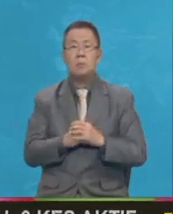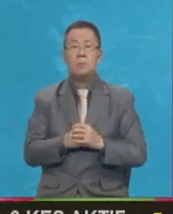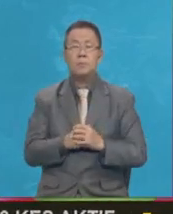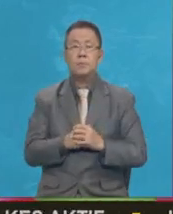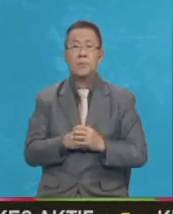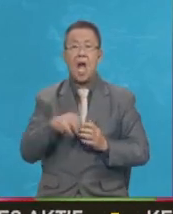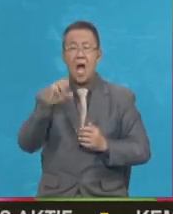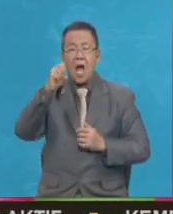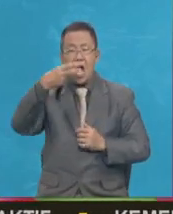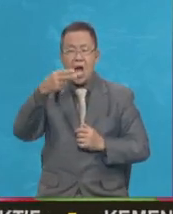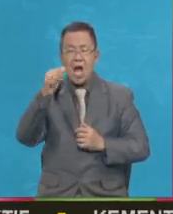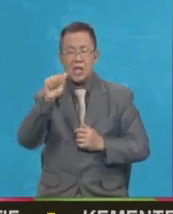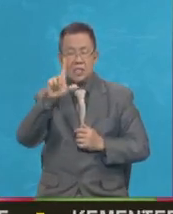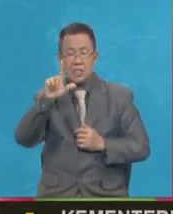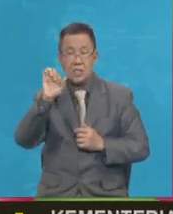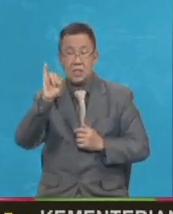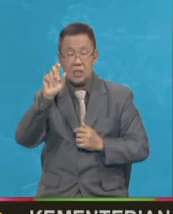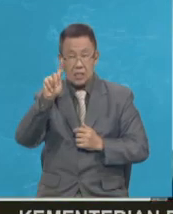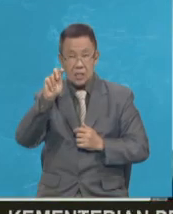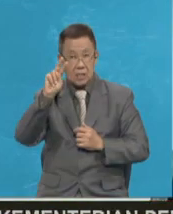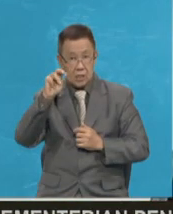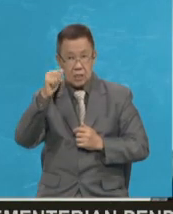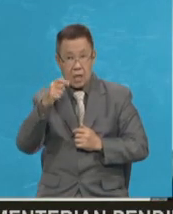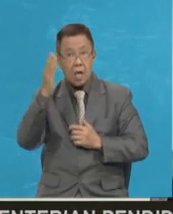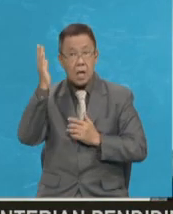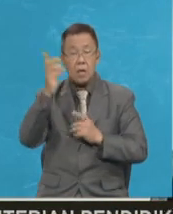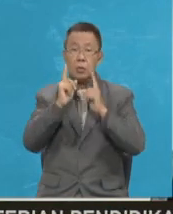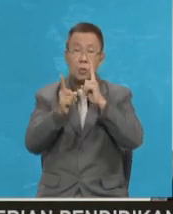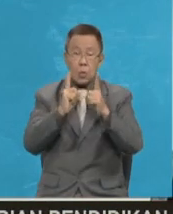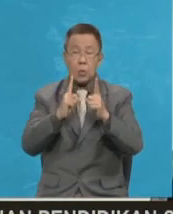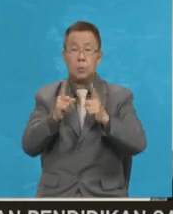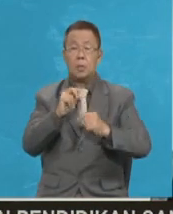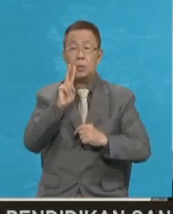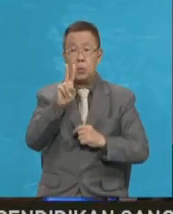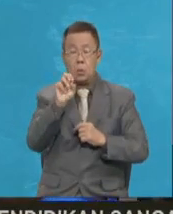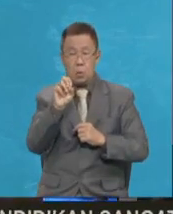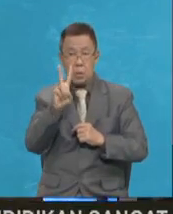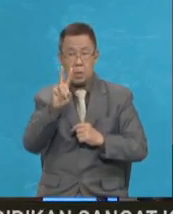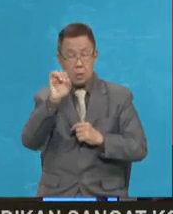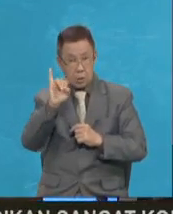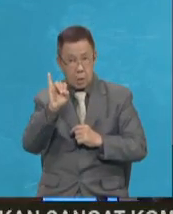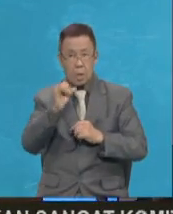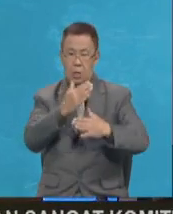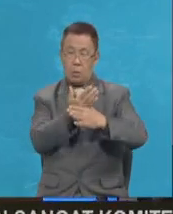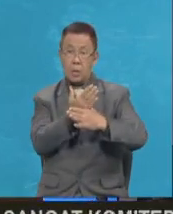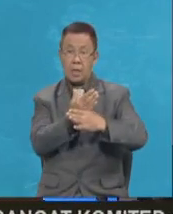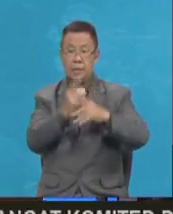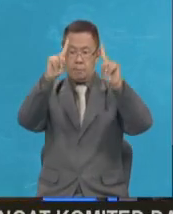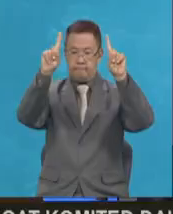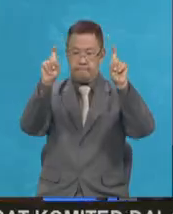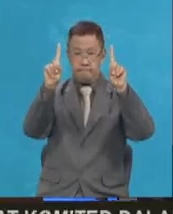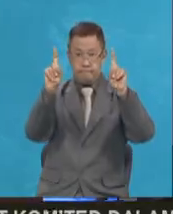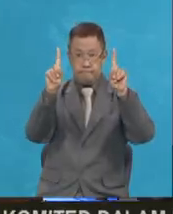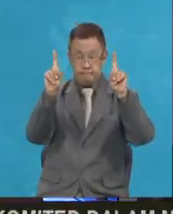hasilnya tipe ngurusi sedang kemuncak perniagaan dan pelaburan ASEAN 2020 satu sementara itu mengungsikan tema